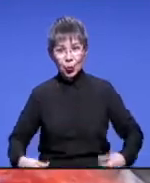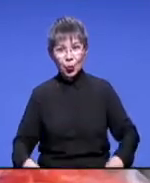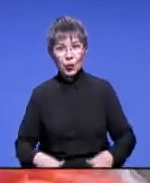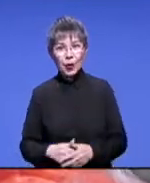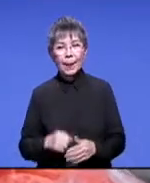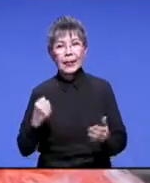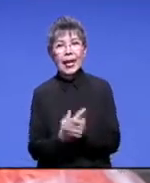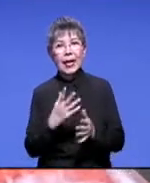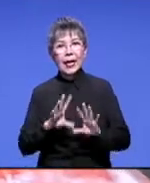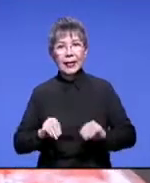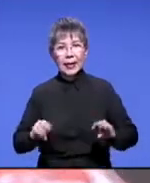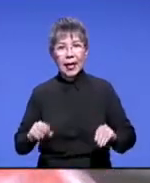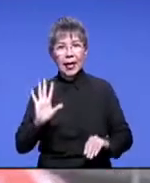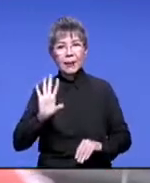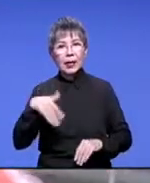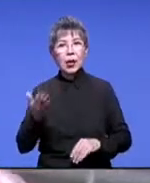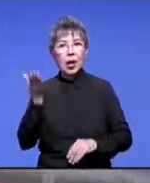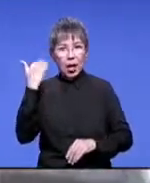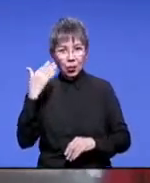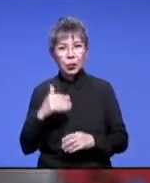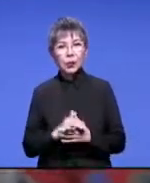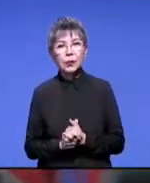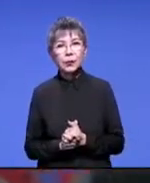akibat kecelakaan kerja 5 tahun silam.